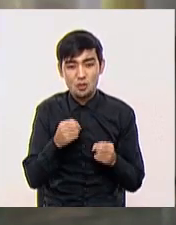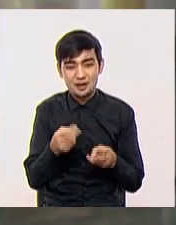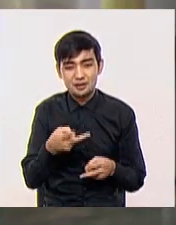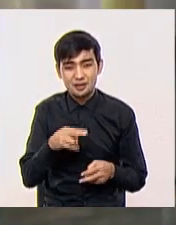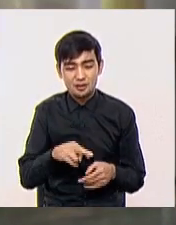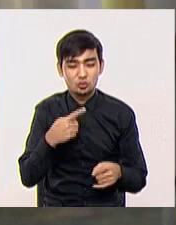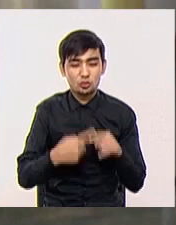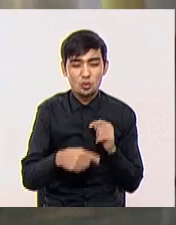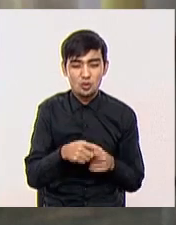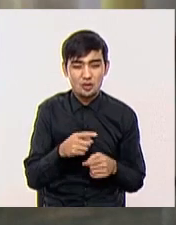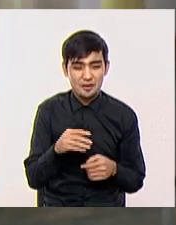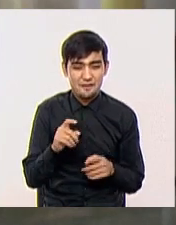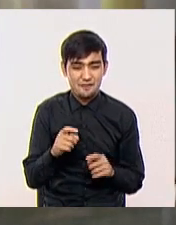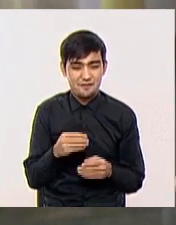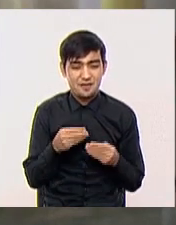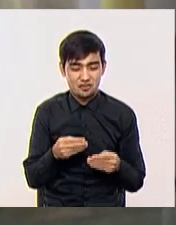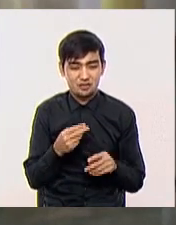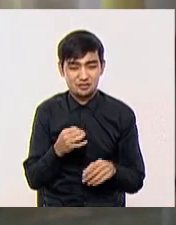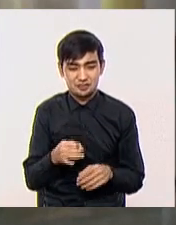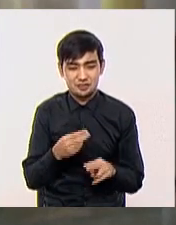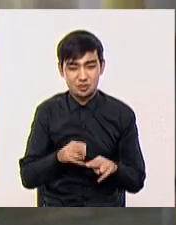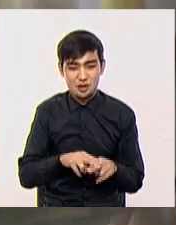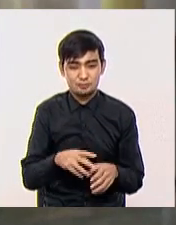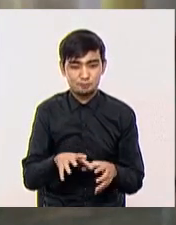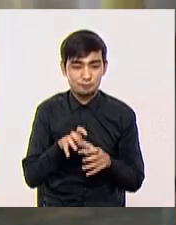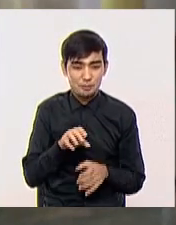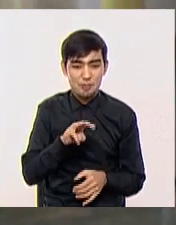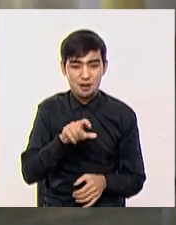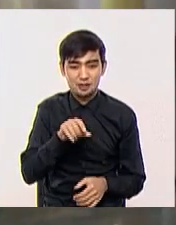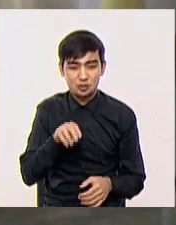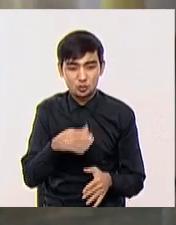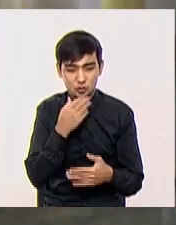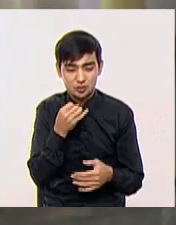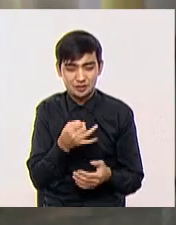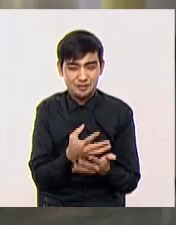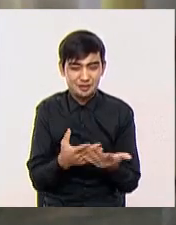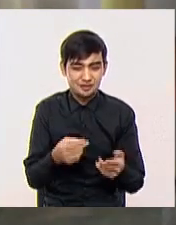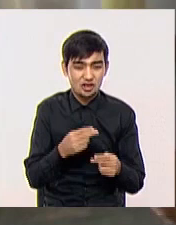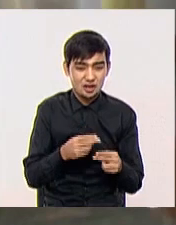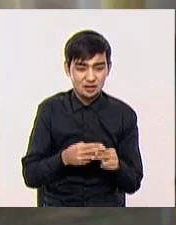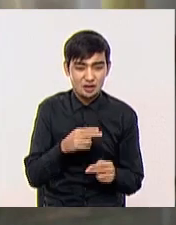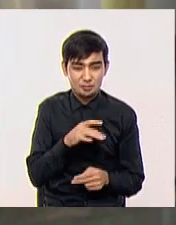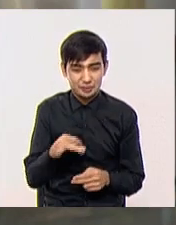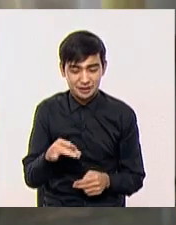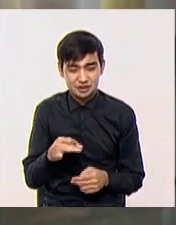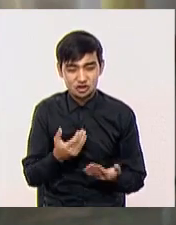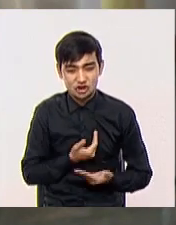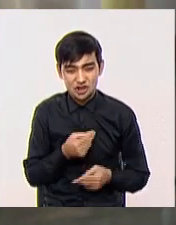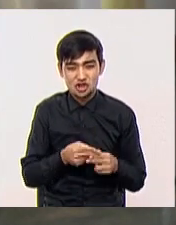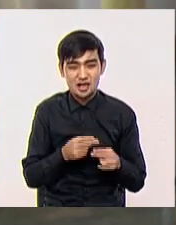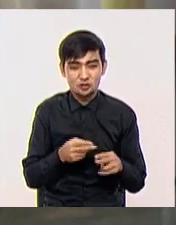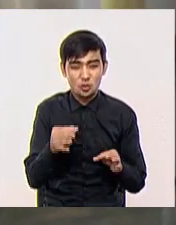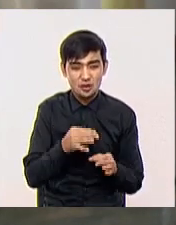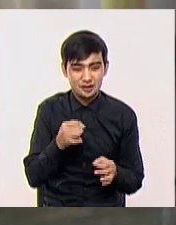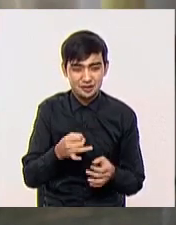другие вещества, которые не магнитятся, но являются токсичными. Разные металлы, которые идут примесью к железу,